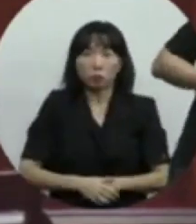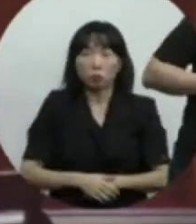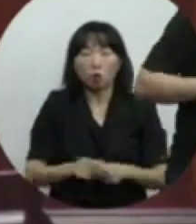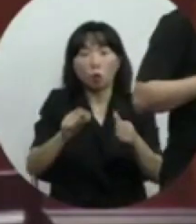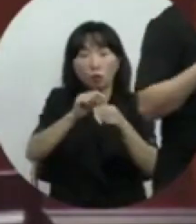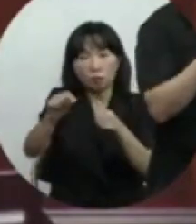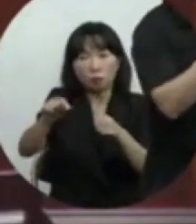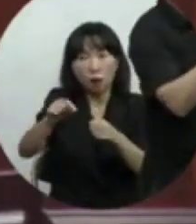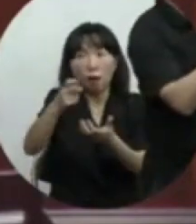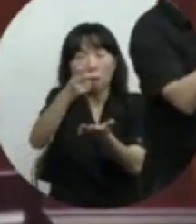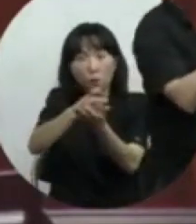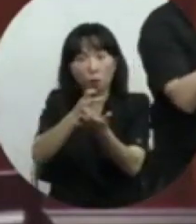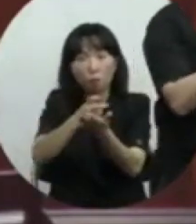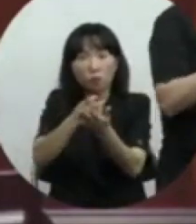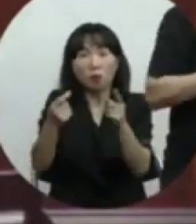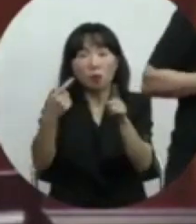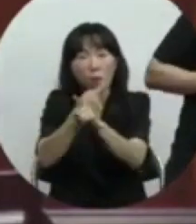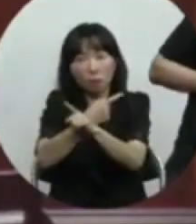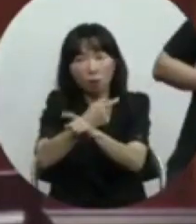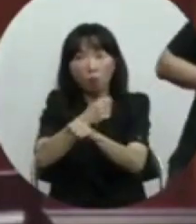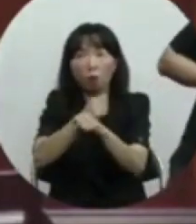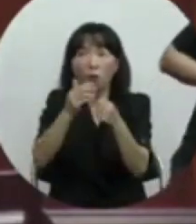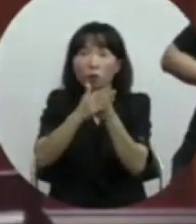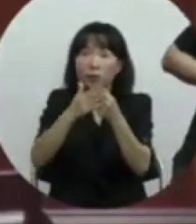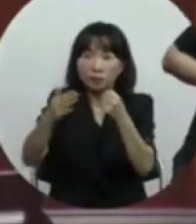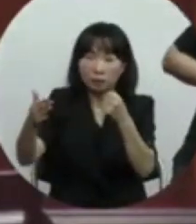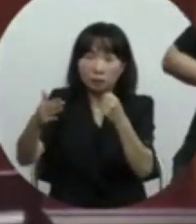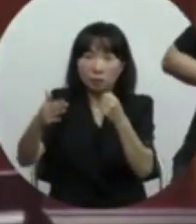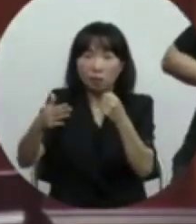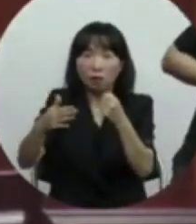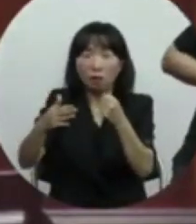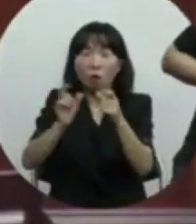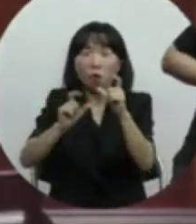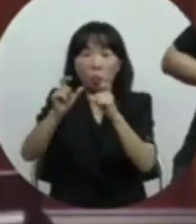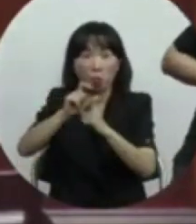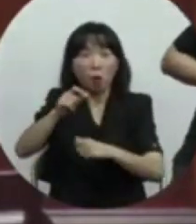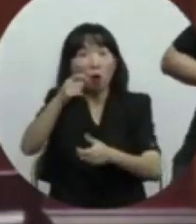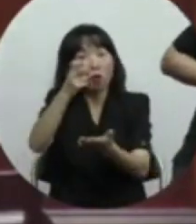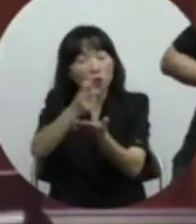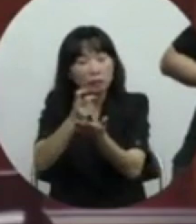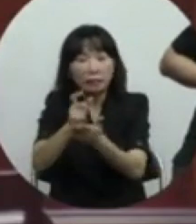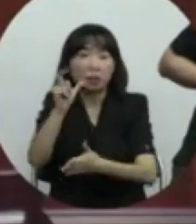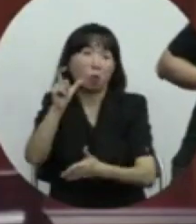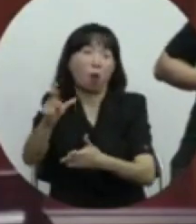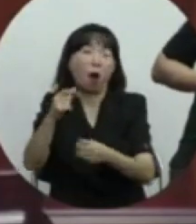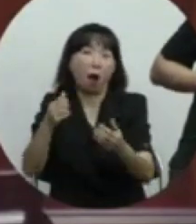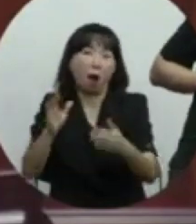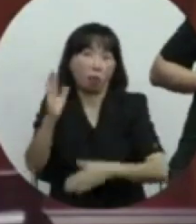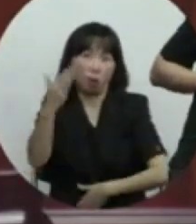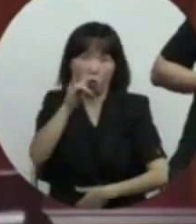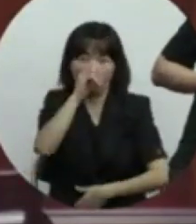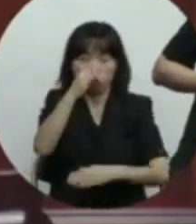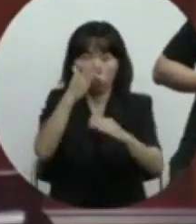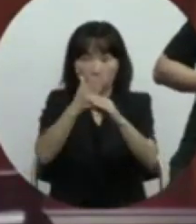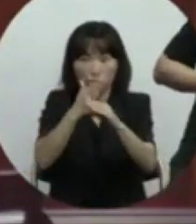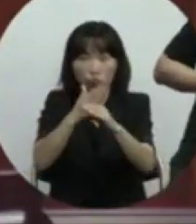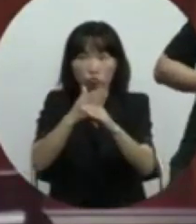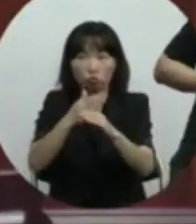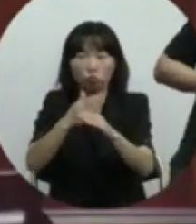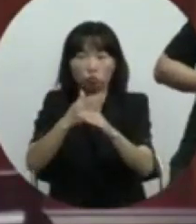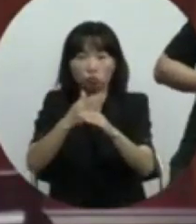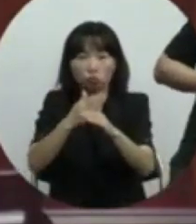지방자치법을 개정하여 주민중심의 지방자치로 정책 방향이 강화되고 있습니다. 우리 여주시도